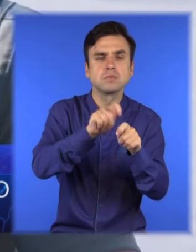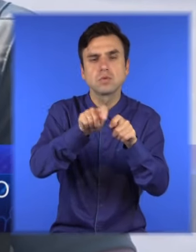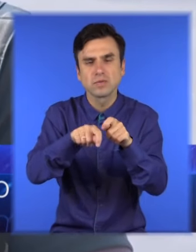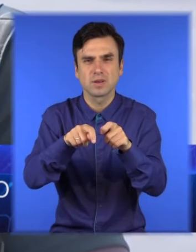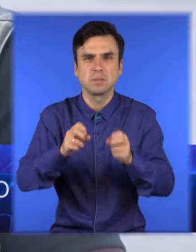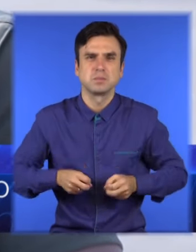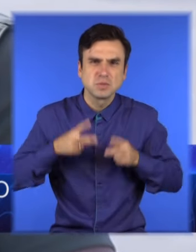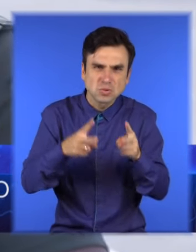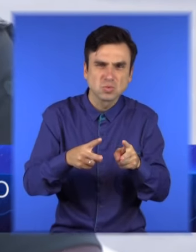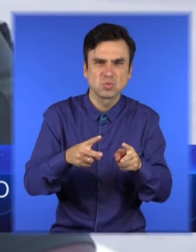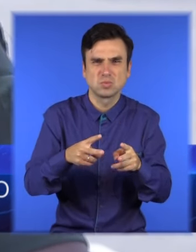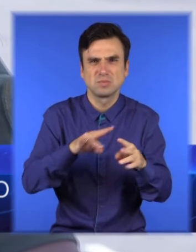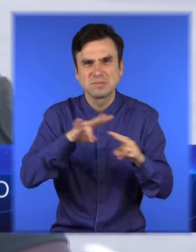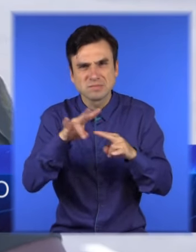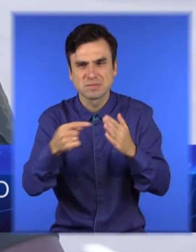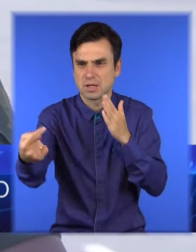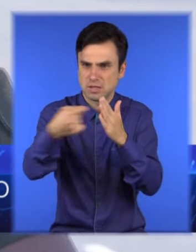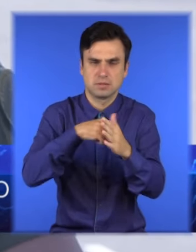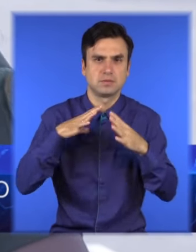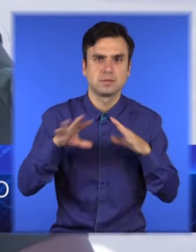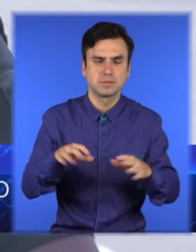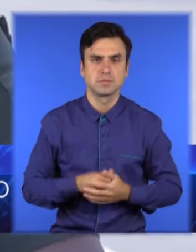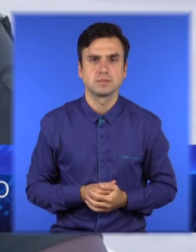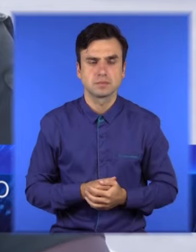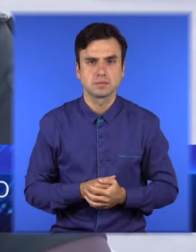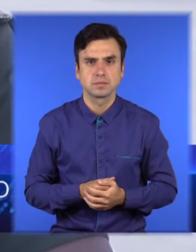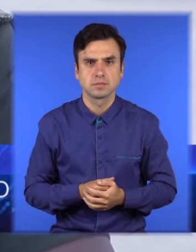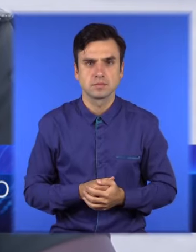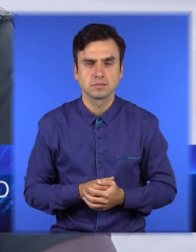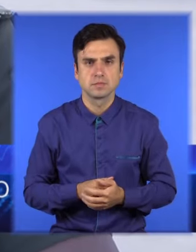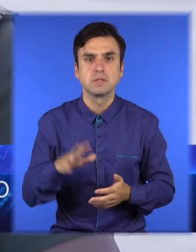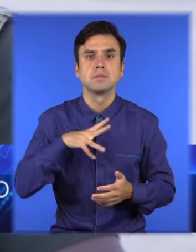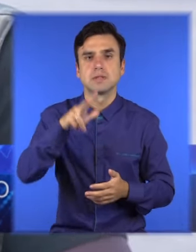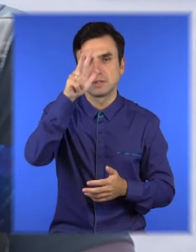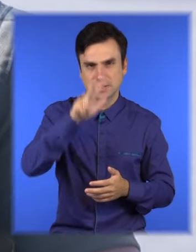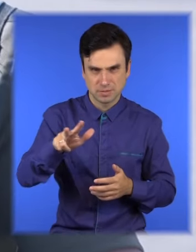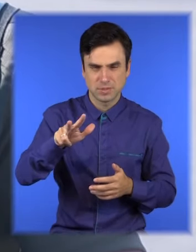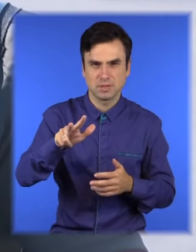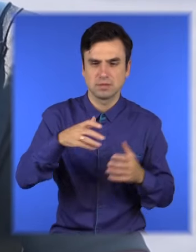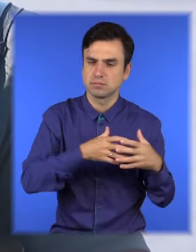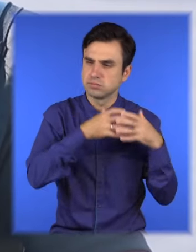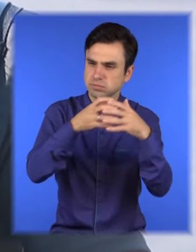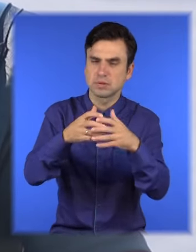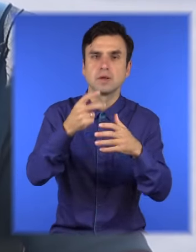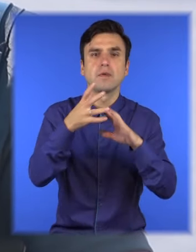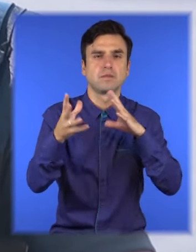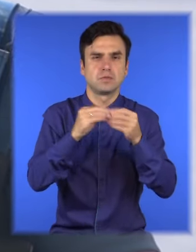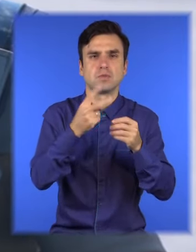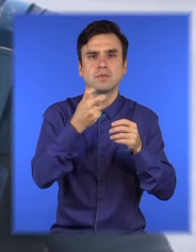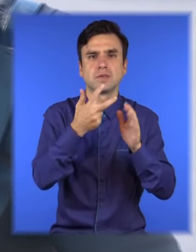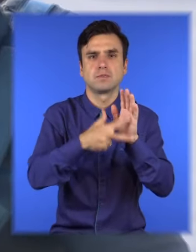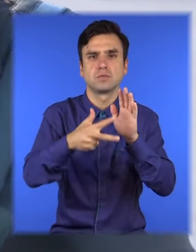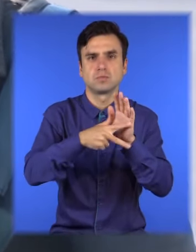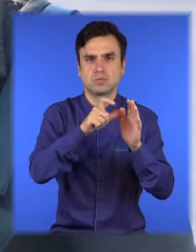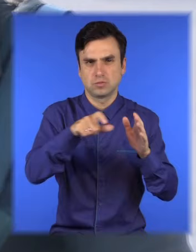Протягом 3 місяців особовий склад кількості 288 чоловік виконували службово-бойові